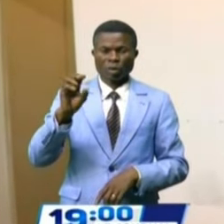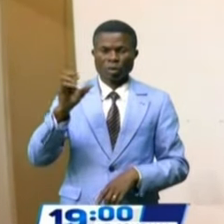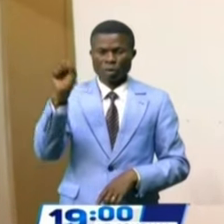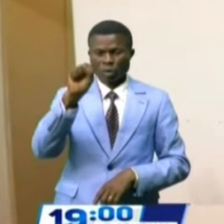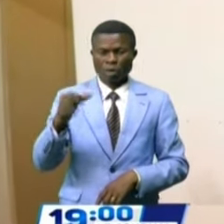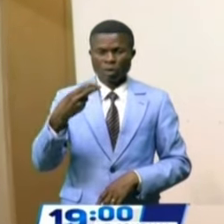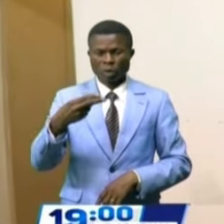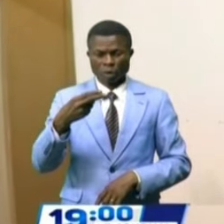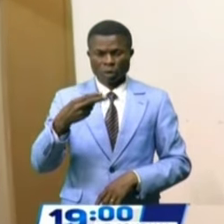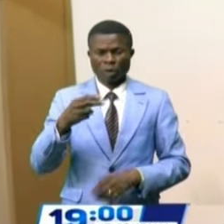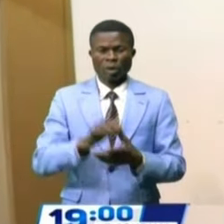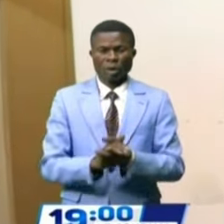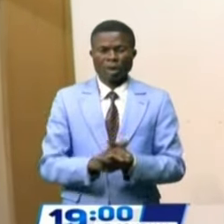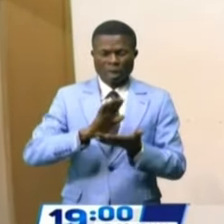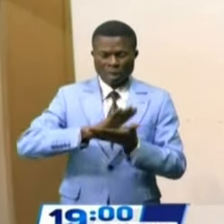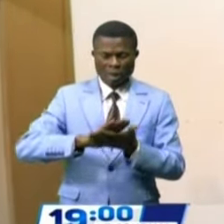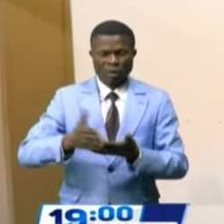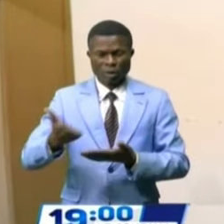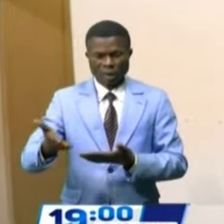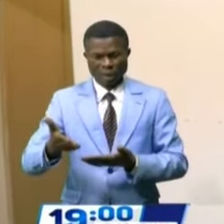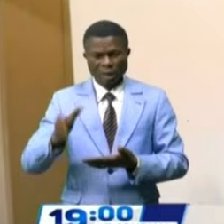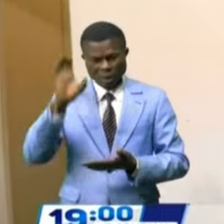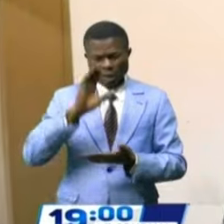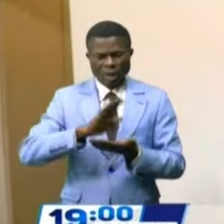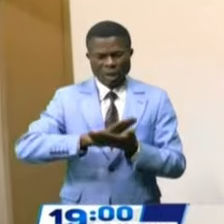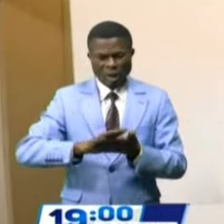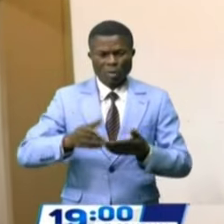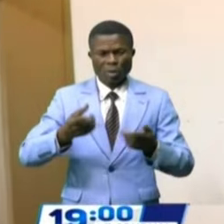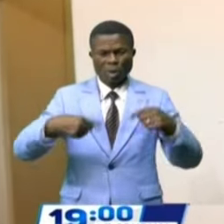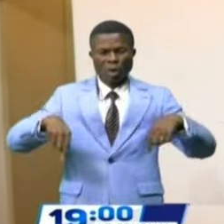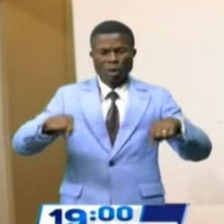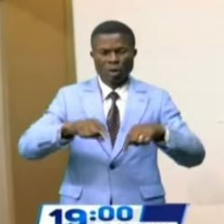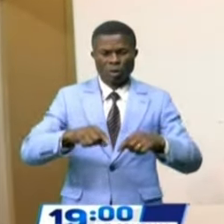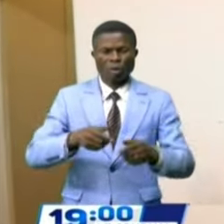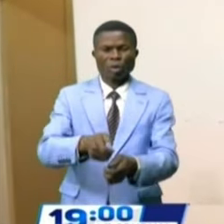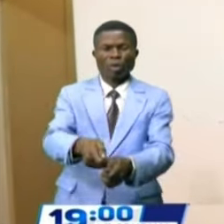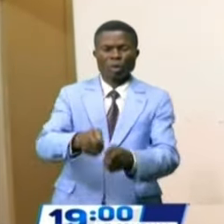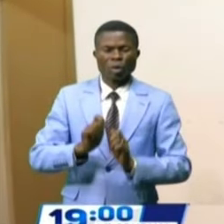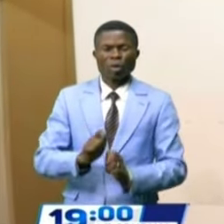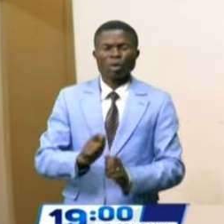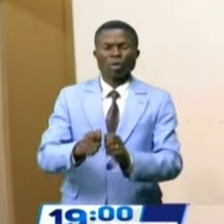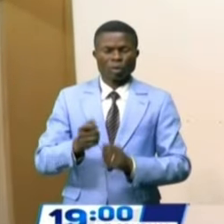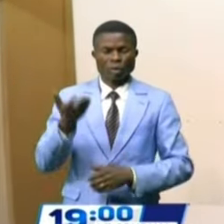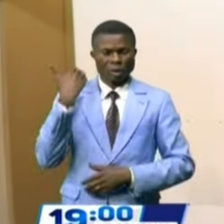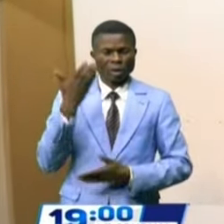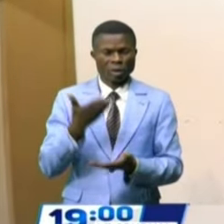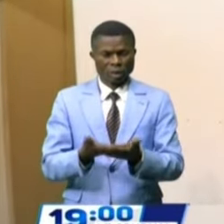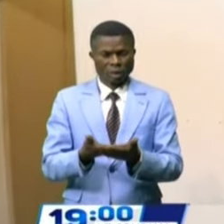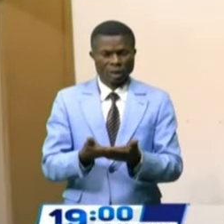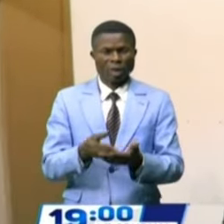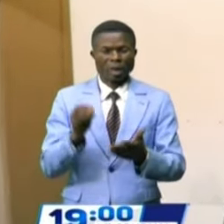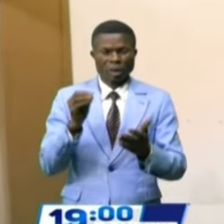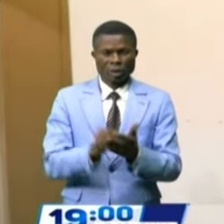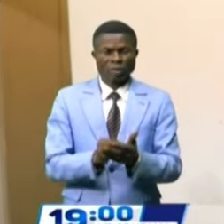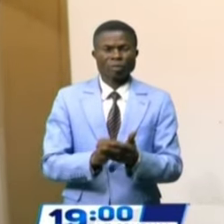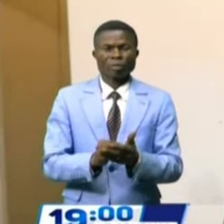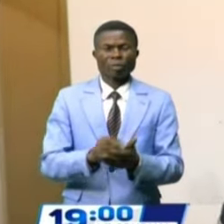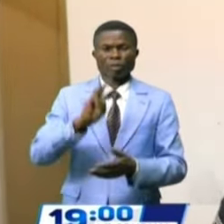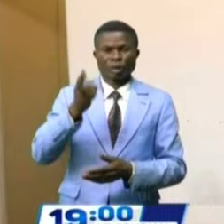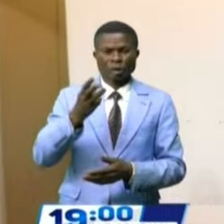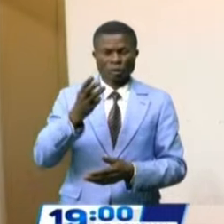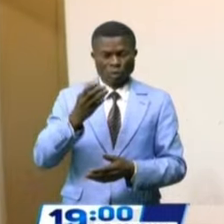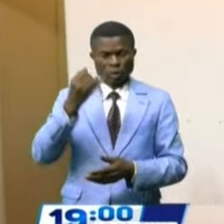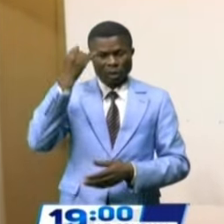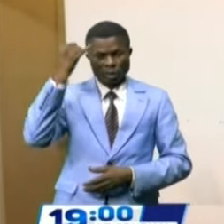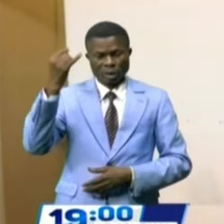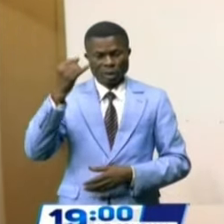réhabilitation, eau, hygiène et assainissement, avec des forages dans certains endroits à INAV. Ensuite, le troisième